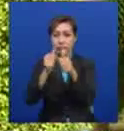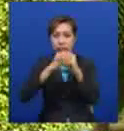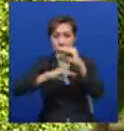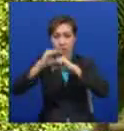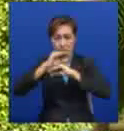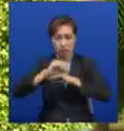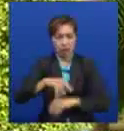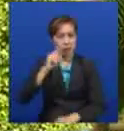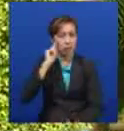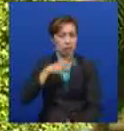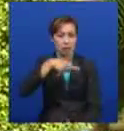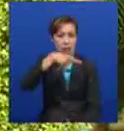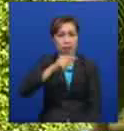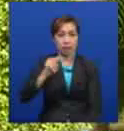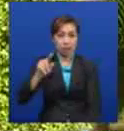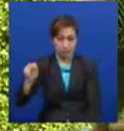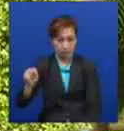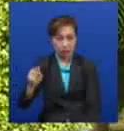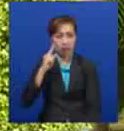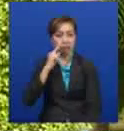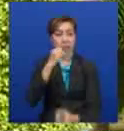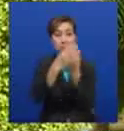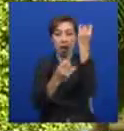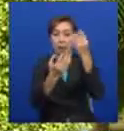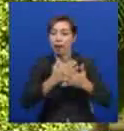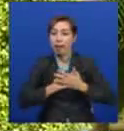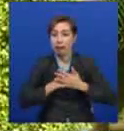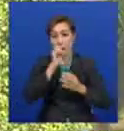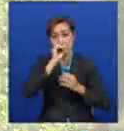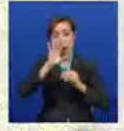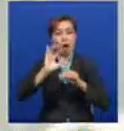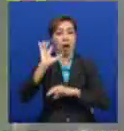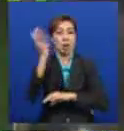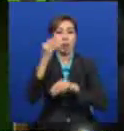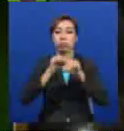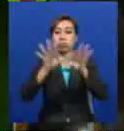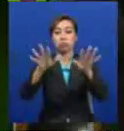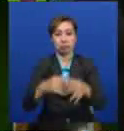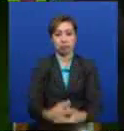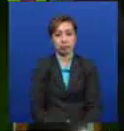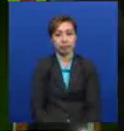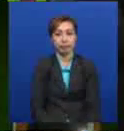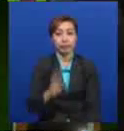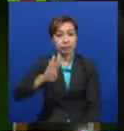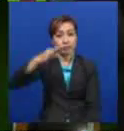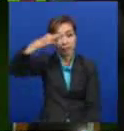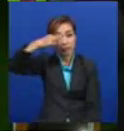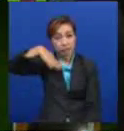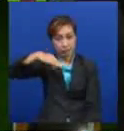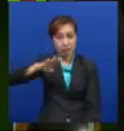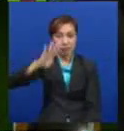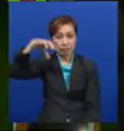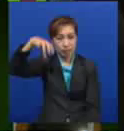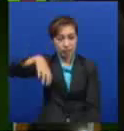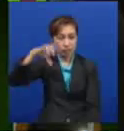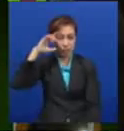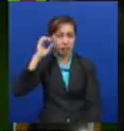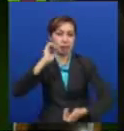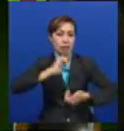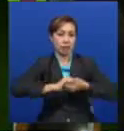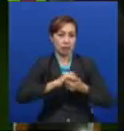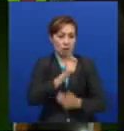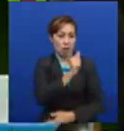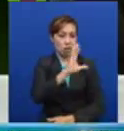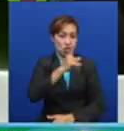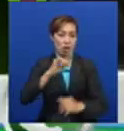PDT Trinity ปี2บอกรักป่าให้ก้องโร่ค่ะ บริษัทปตท.จำกัดมหาชนร่วมกับอุทยานแห่งช